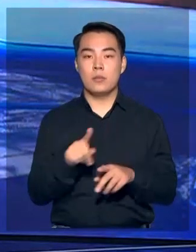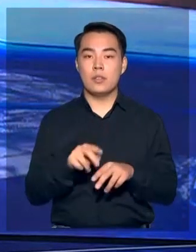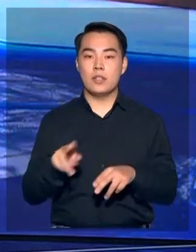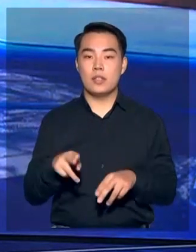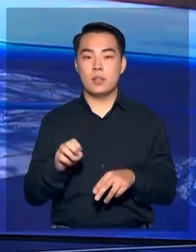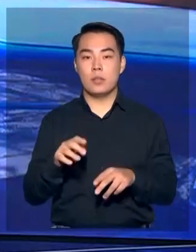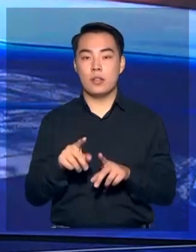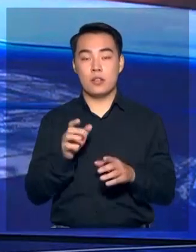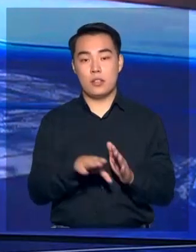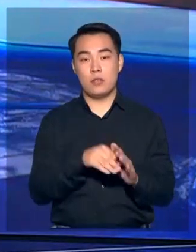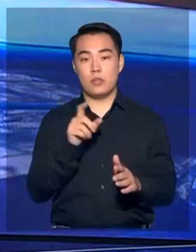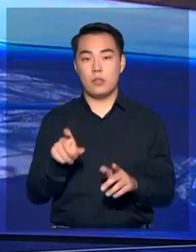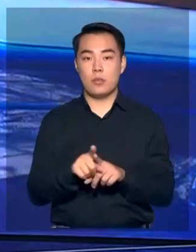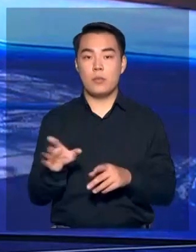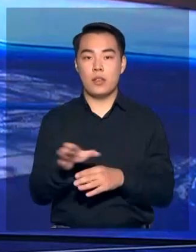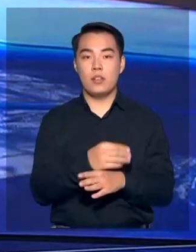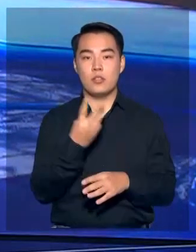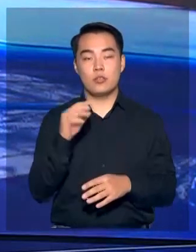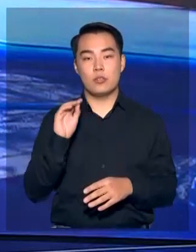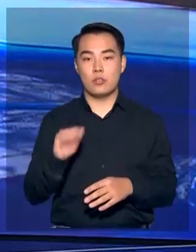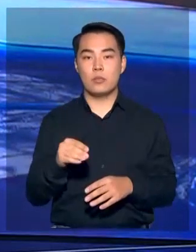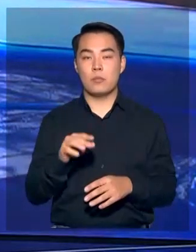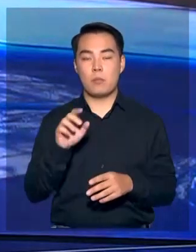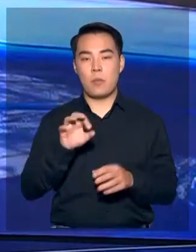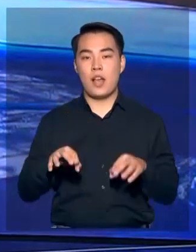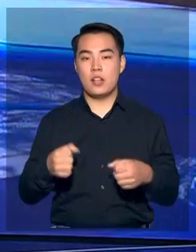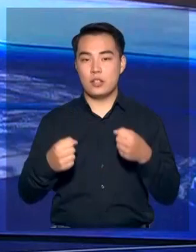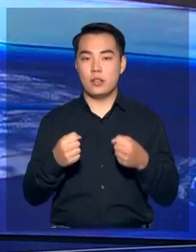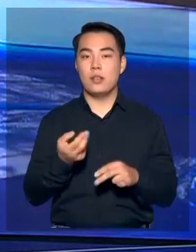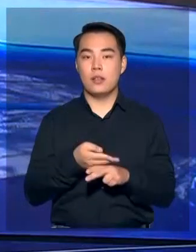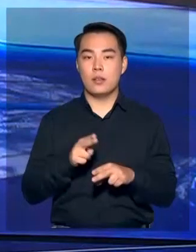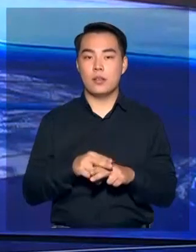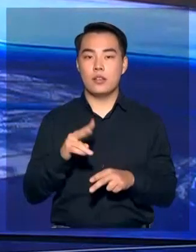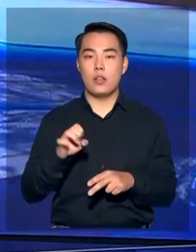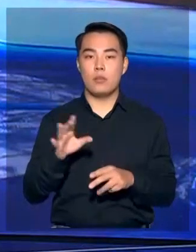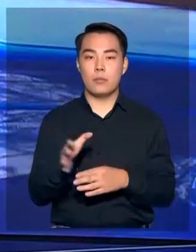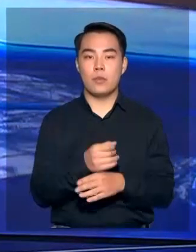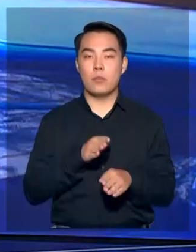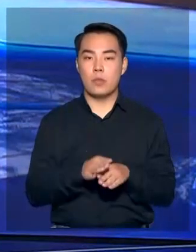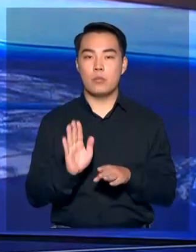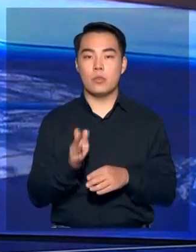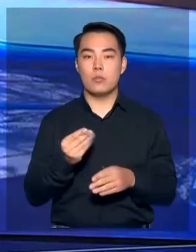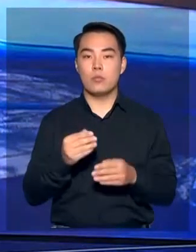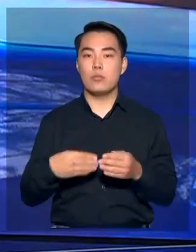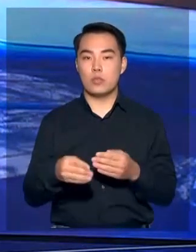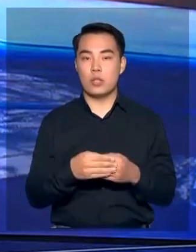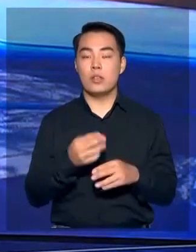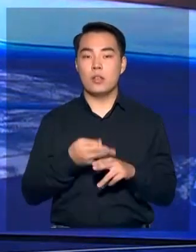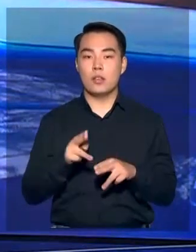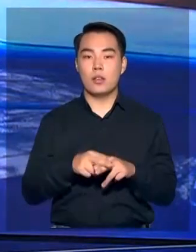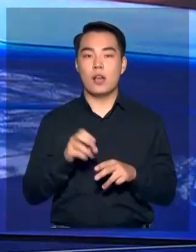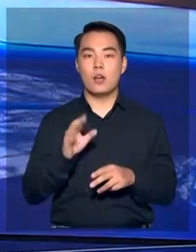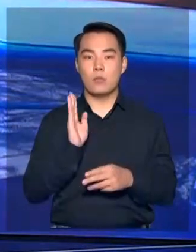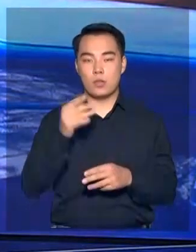позволит легализовать около 300 тысяч машин. Причем налоги пополнят и бюджет. Как восприняли эту новость казахстанцы,